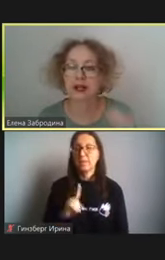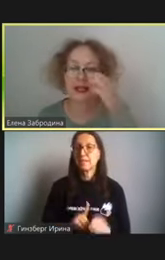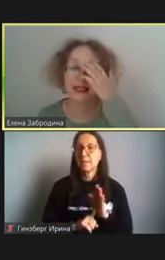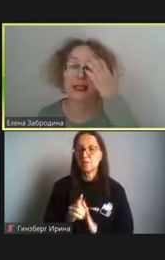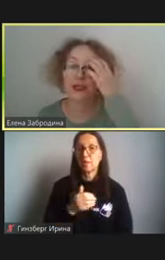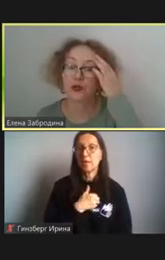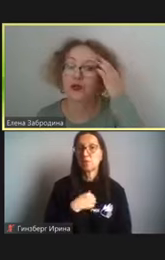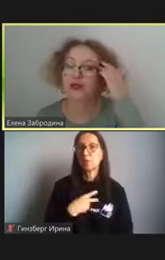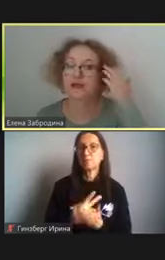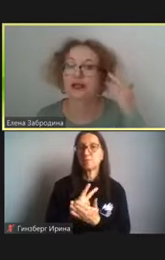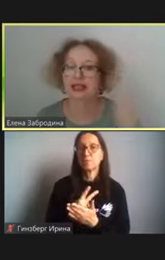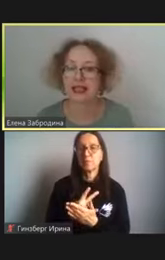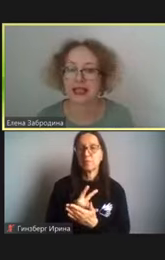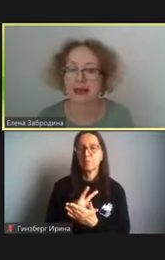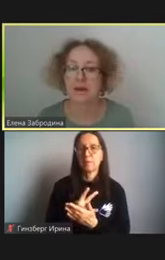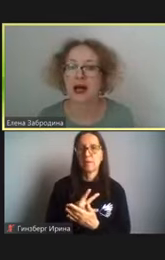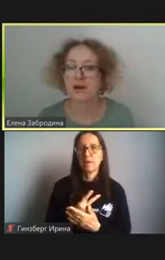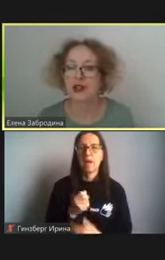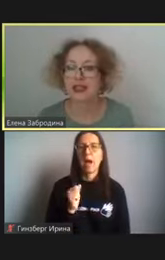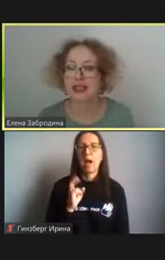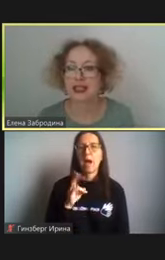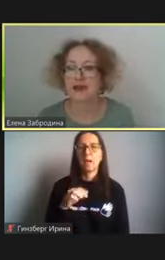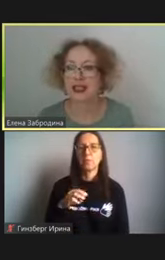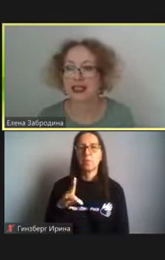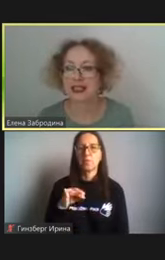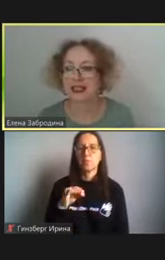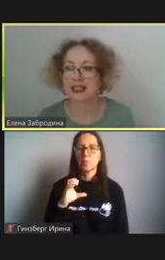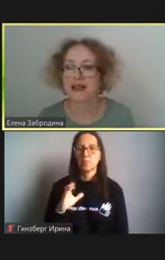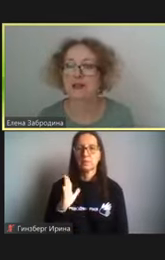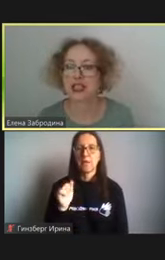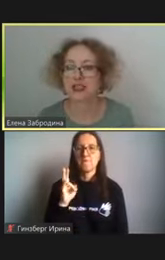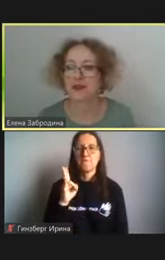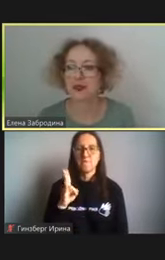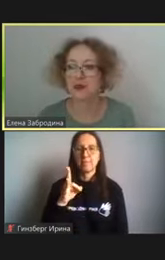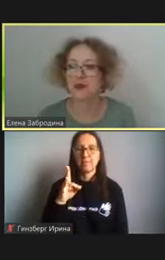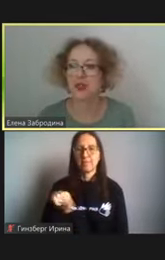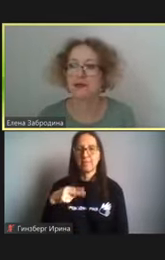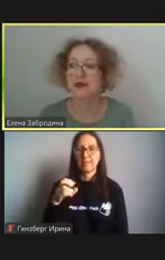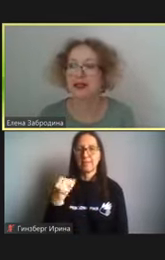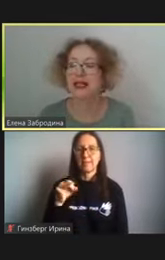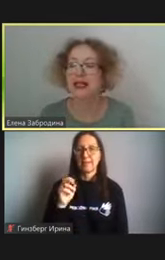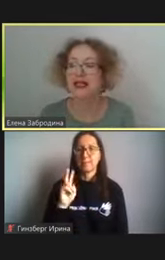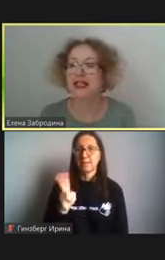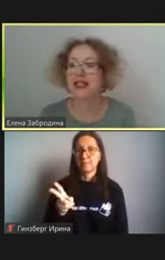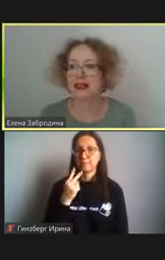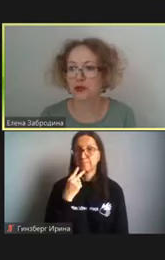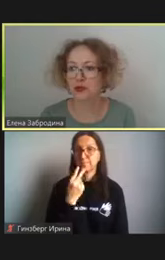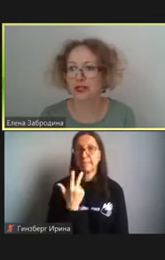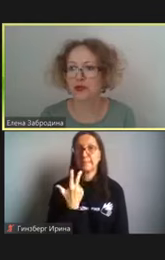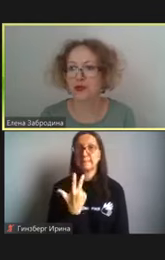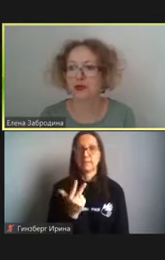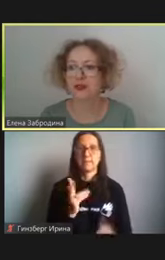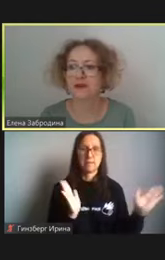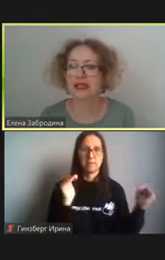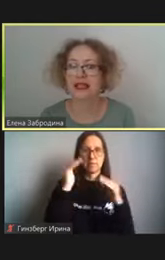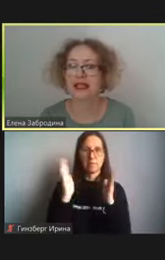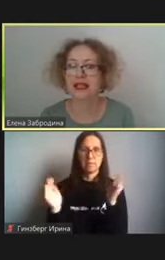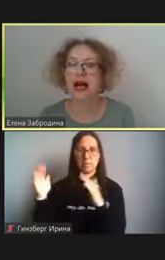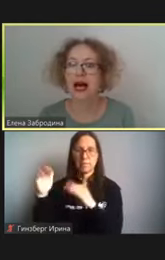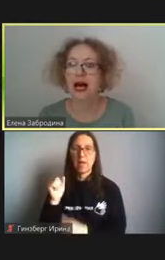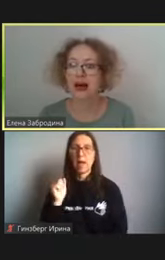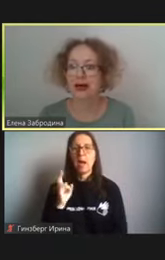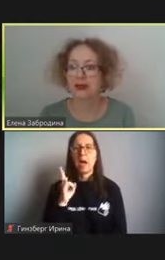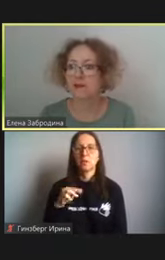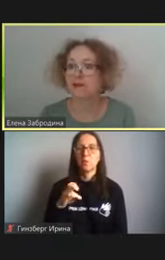вам показать Антониуса ван Дейка. Вот здесь, вот на этой стене, вот мы сейчас с вами смотрим, мы видим три работы Антониуса ван